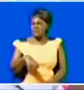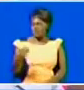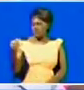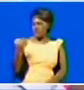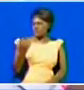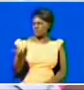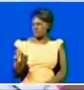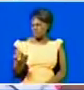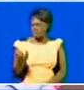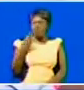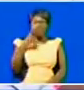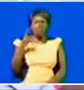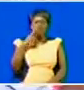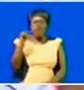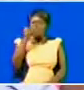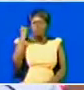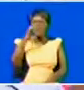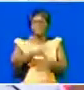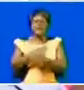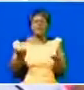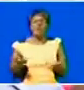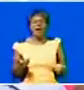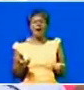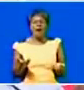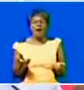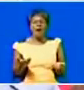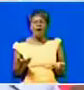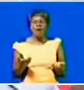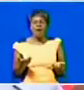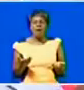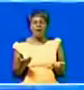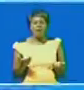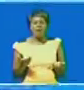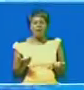hata tunashindwa hii sukari ya nini ya mumias sugar inatokanga wapi.